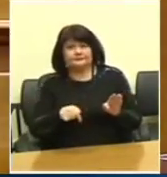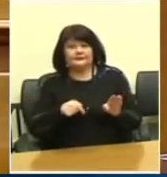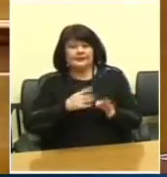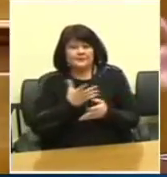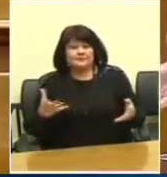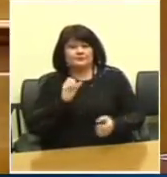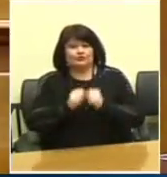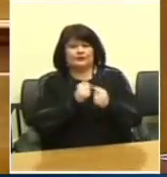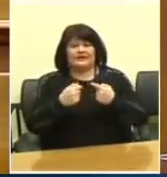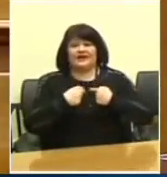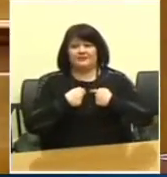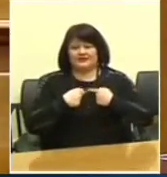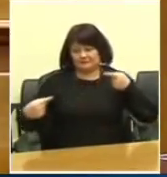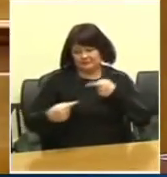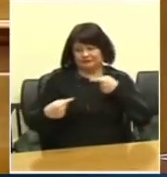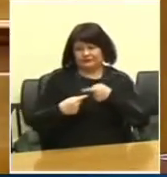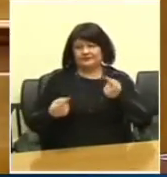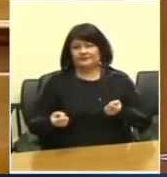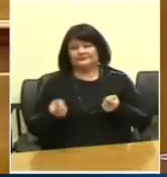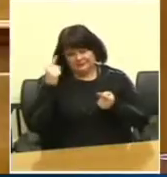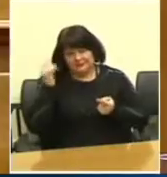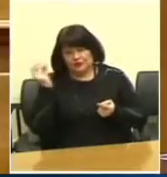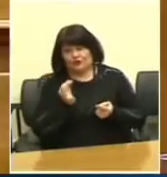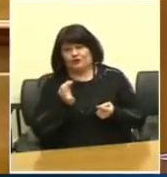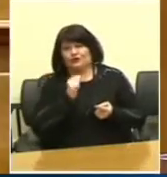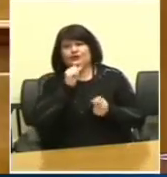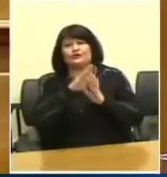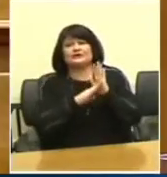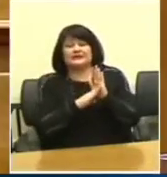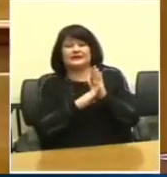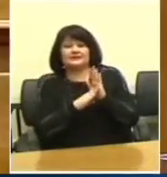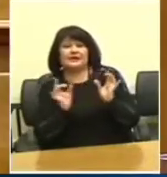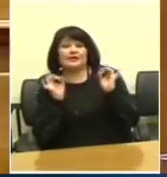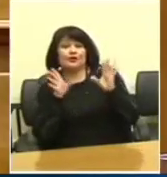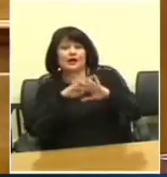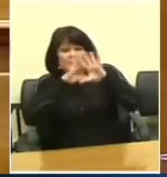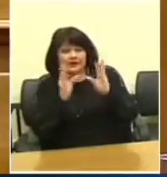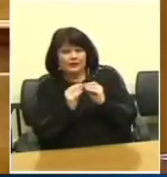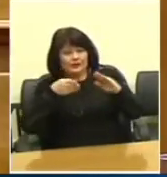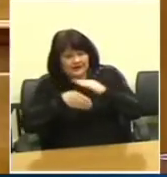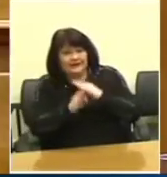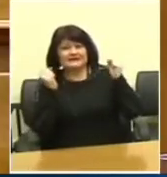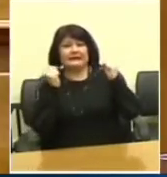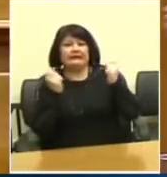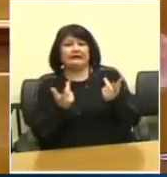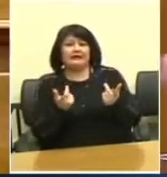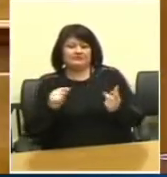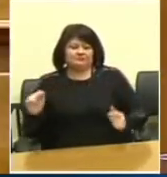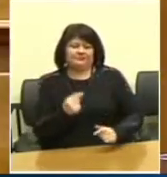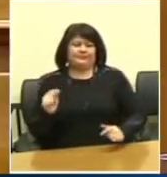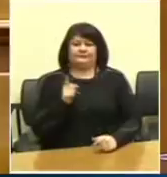Είναι λογικό να αντιπαρατίθεται στη συνταγματική κατοχήρωση της δωρεάν και καθολικής πρόσβασης σε υπηρεσίες υγείας και για